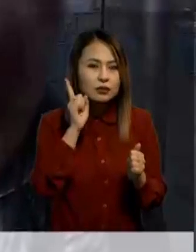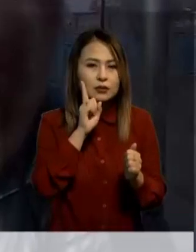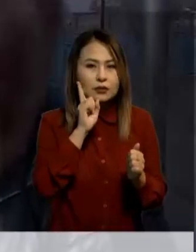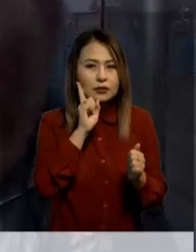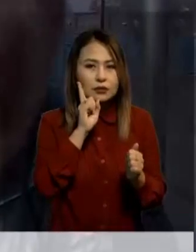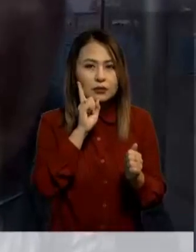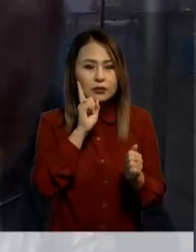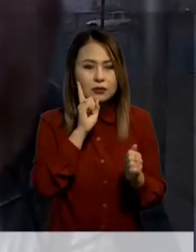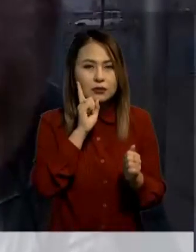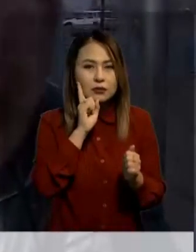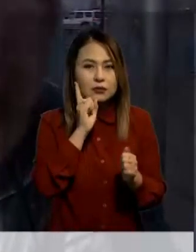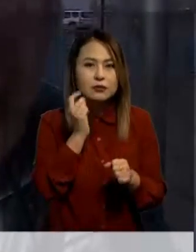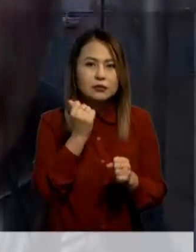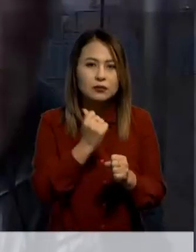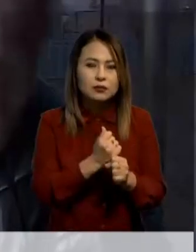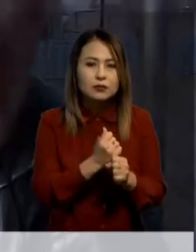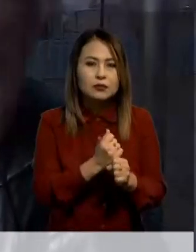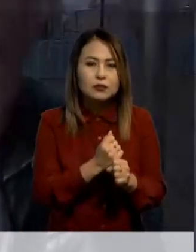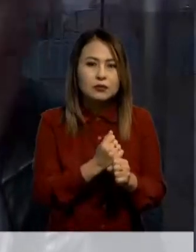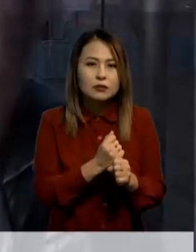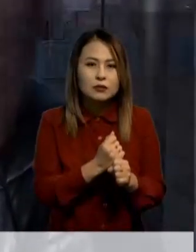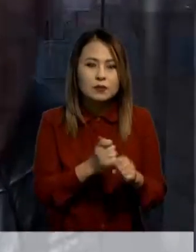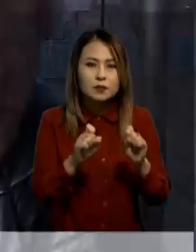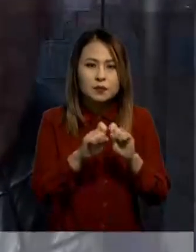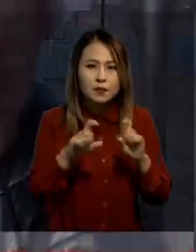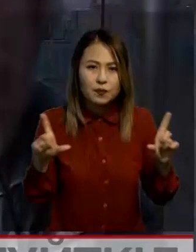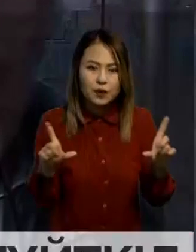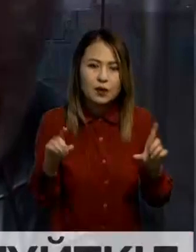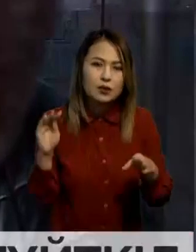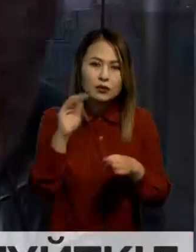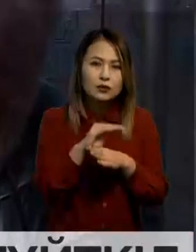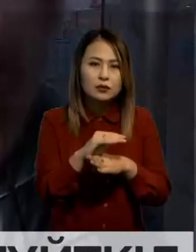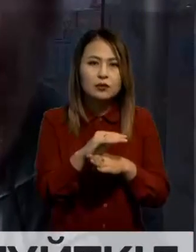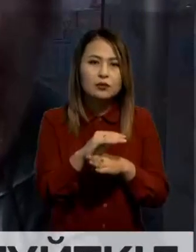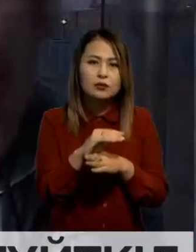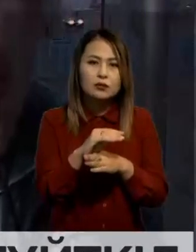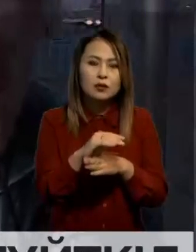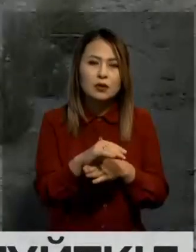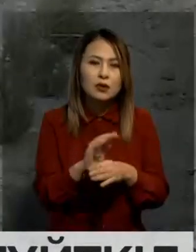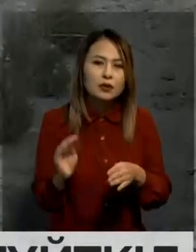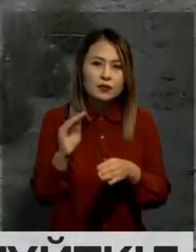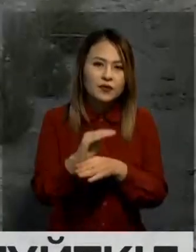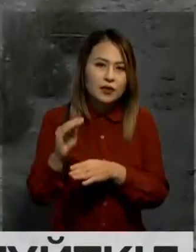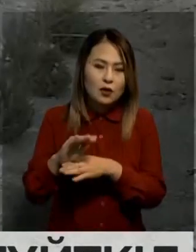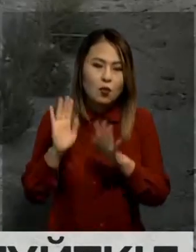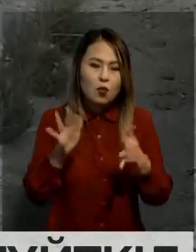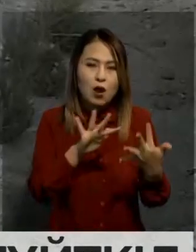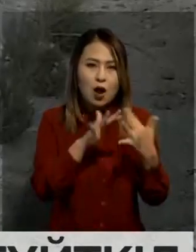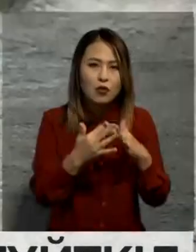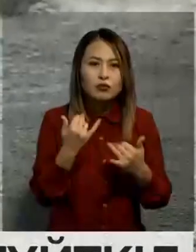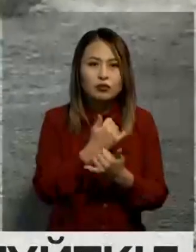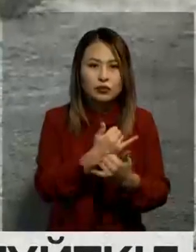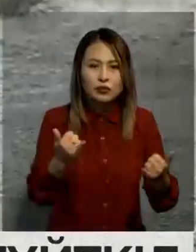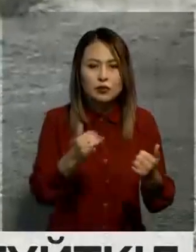жастарға достыққа келіп қоныстанды, сол үшін мектептің тағы да бір үшінші мектеп салынса, нұр үстіне нұр болады. Ауыл үшін көгалдандыру